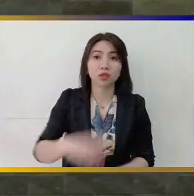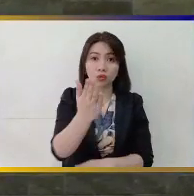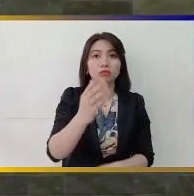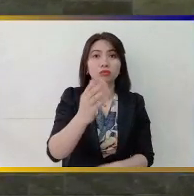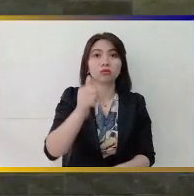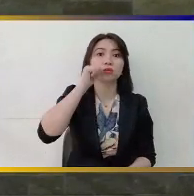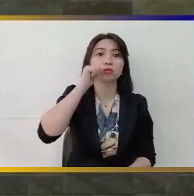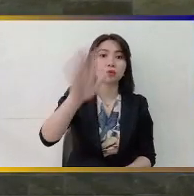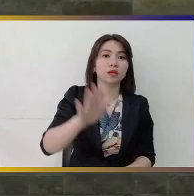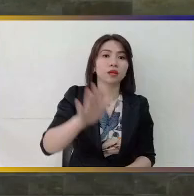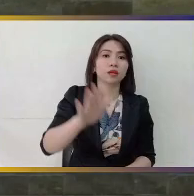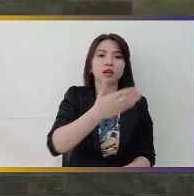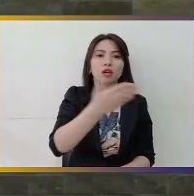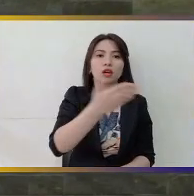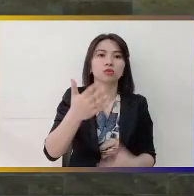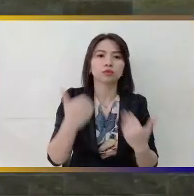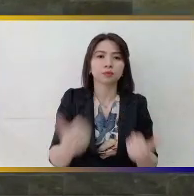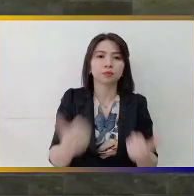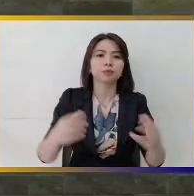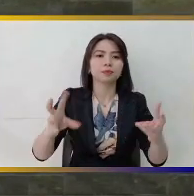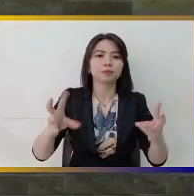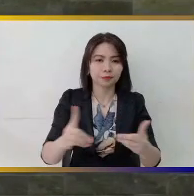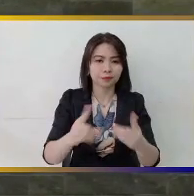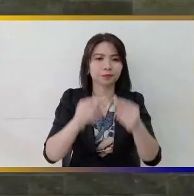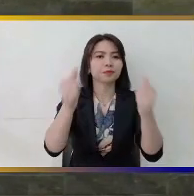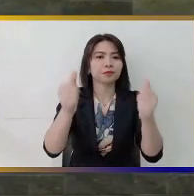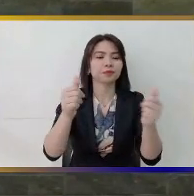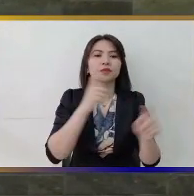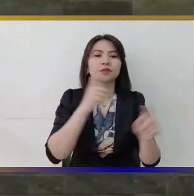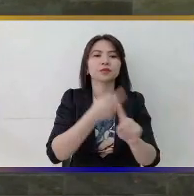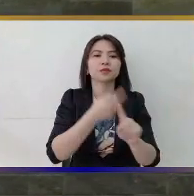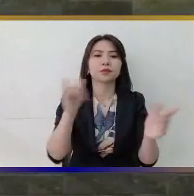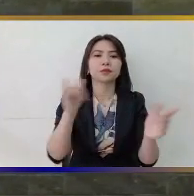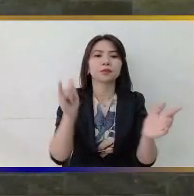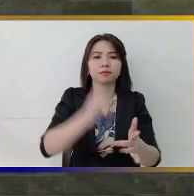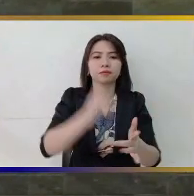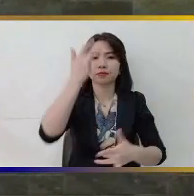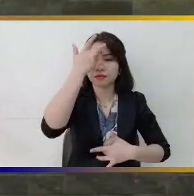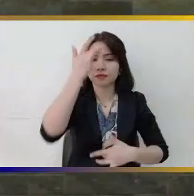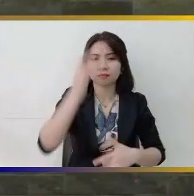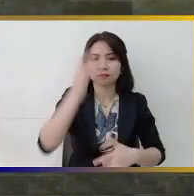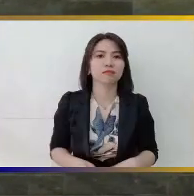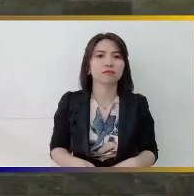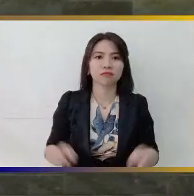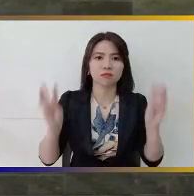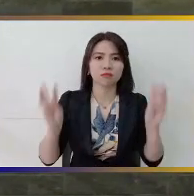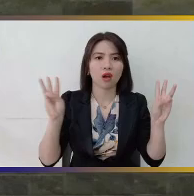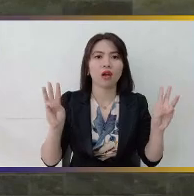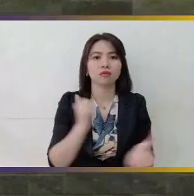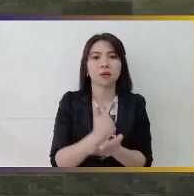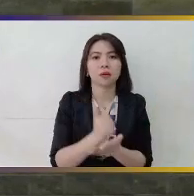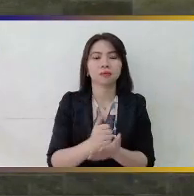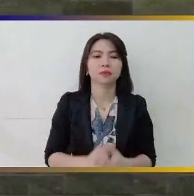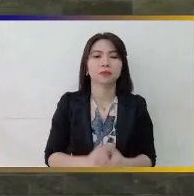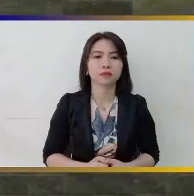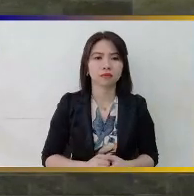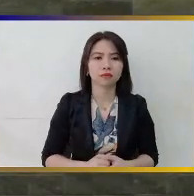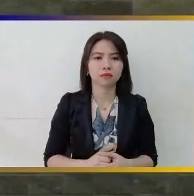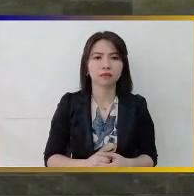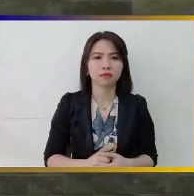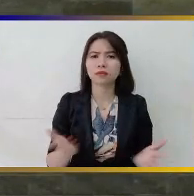from thine infirmity." Wow! Look at this. Kapatid, nasaan ang